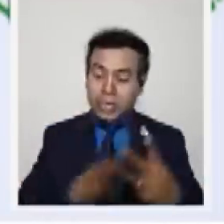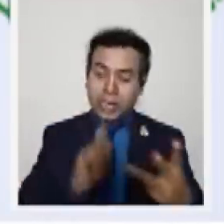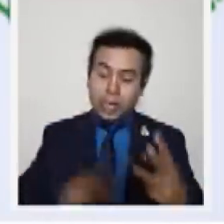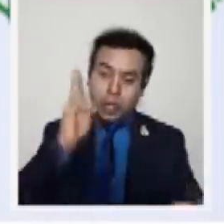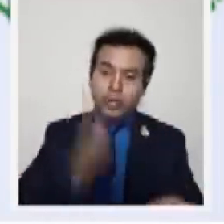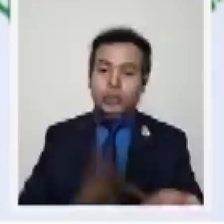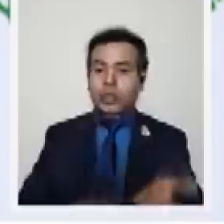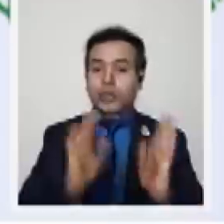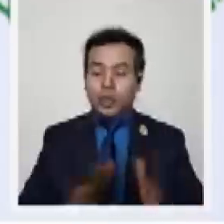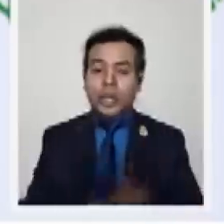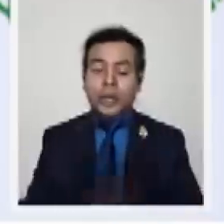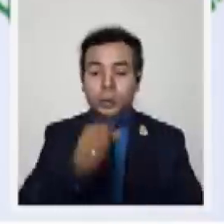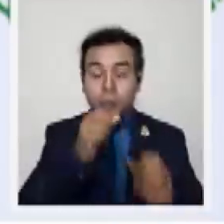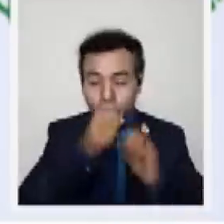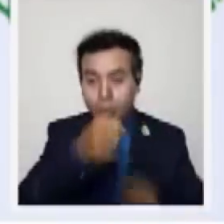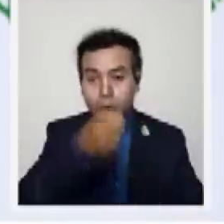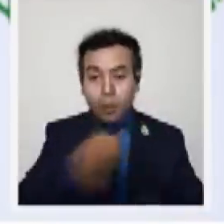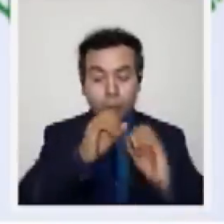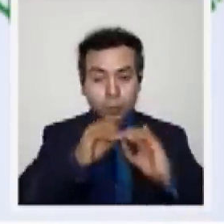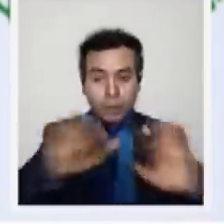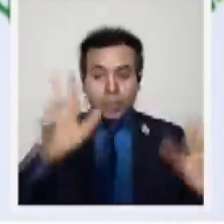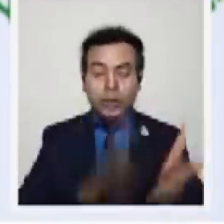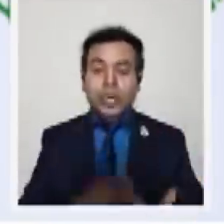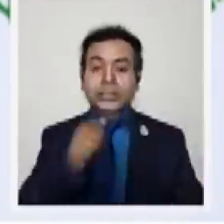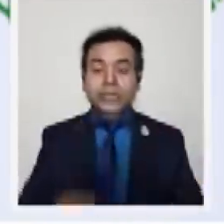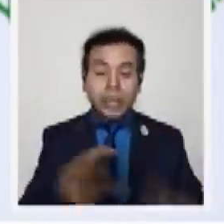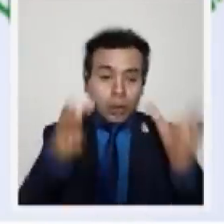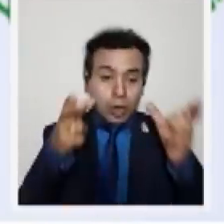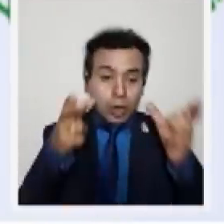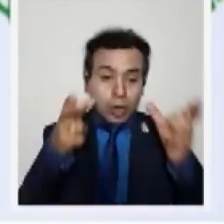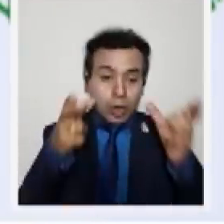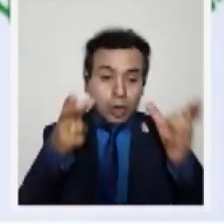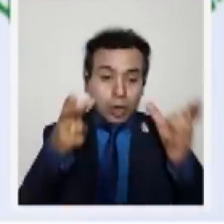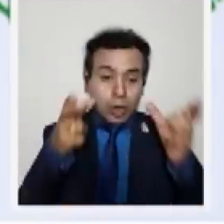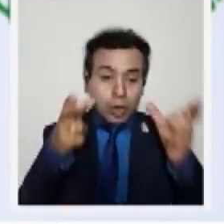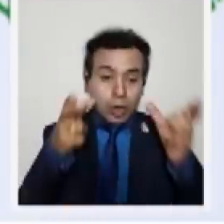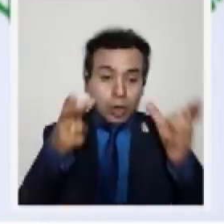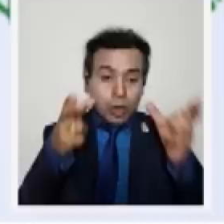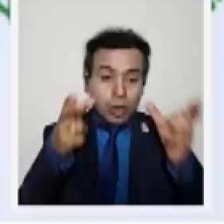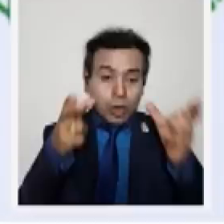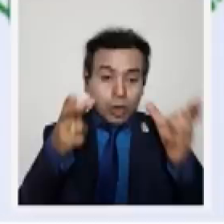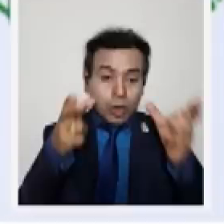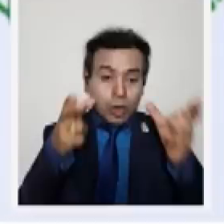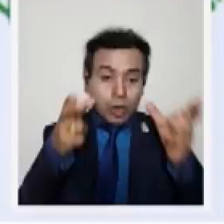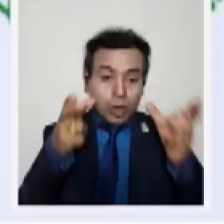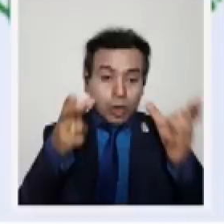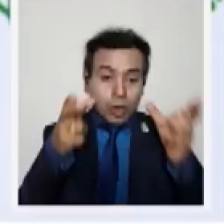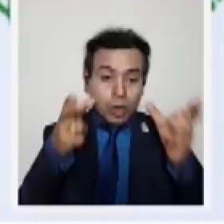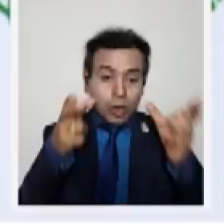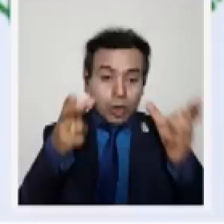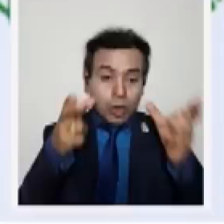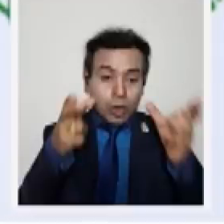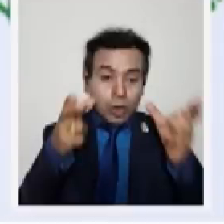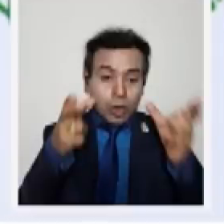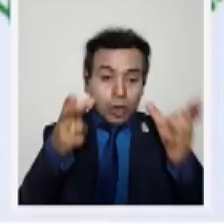সবাইকে অনেক অনেক ধন্যবাদ, সবাই আশা করি পরামর্শগুলো মেনে চলবেন, কারণ প্রত্যেকের সুস্থতা মিলেই বাংলাদেশ সুস্থ, বাংলাদেশ